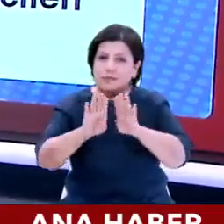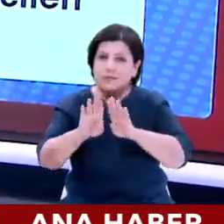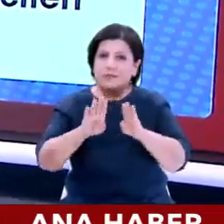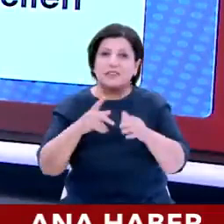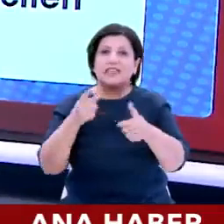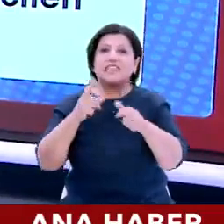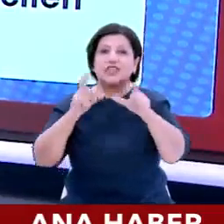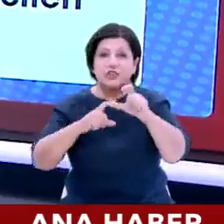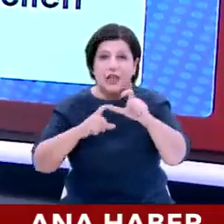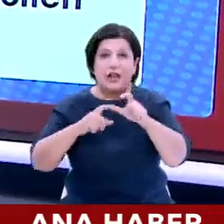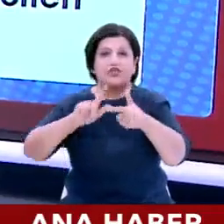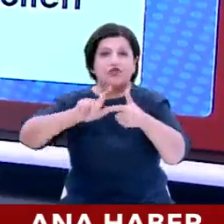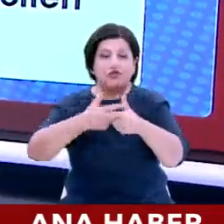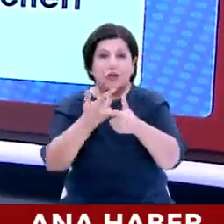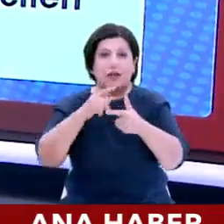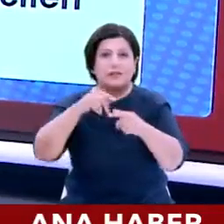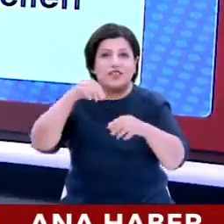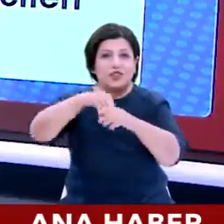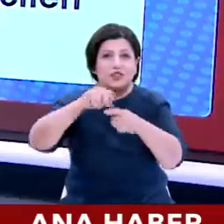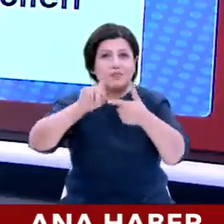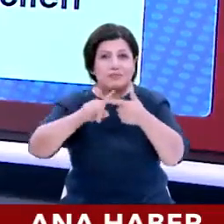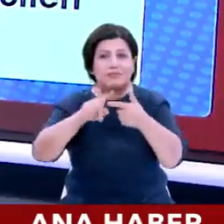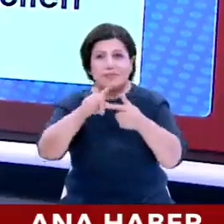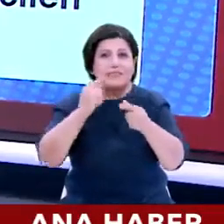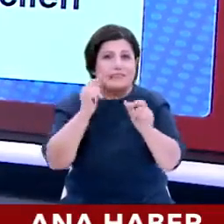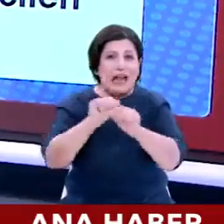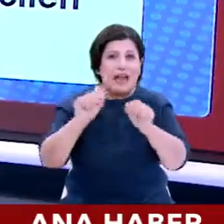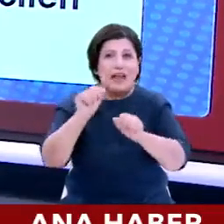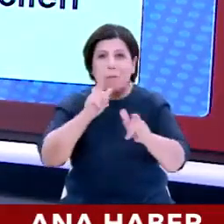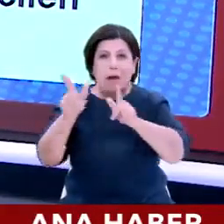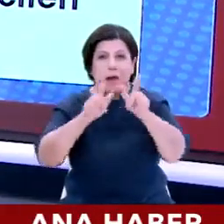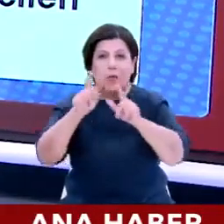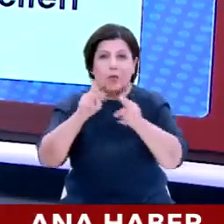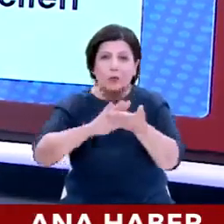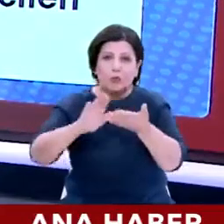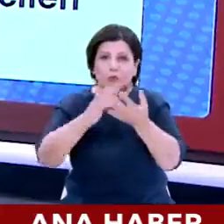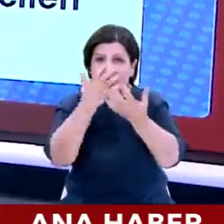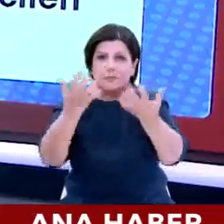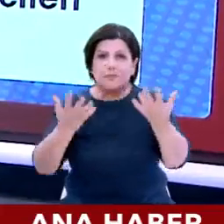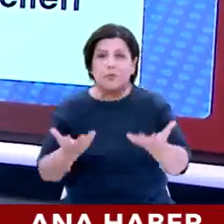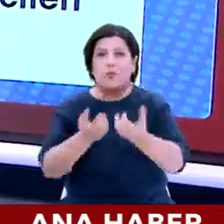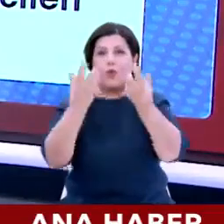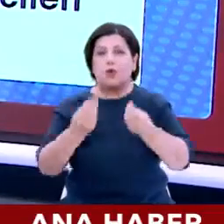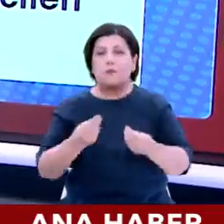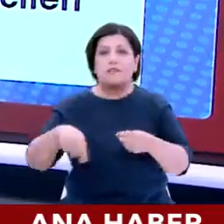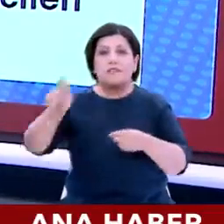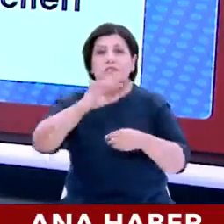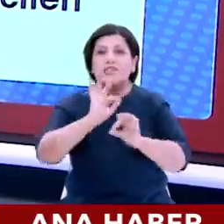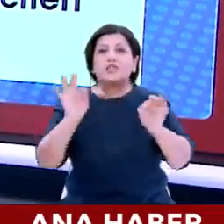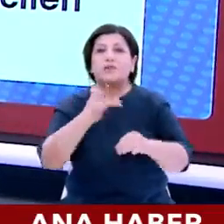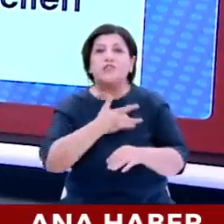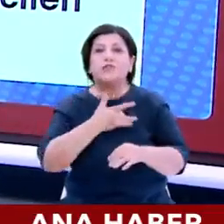çıraklar içinde söz konusu mağduriyet giderilmiş olacak Bu arada bazı işverenlere Siz de hiç Yani vicdan yok